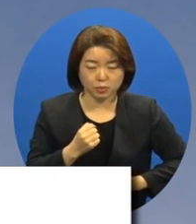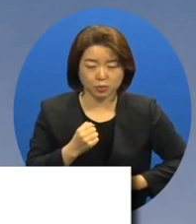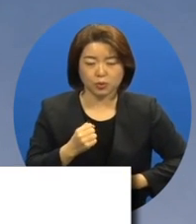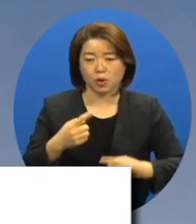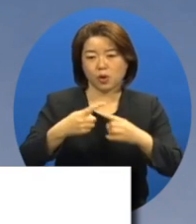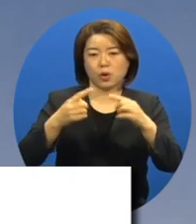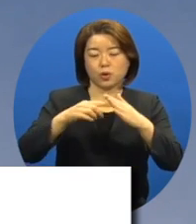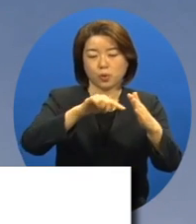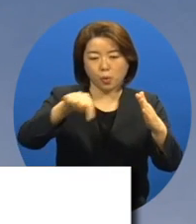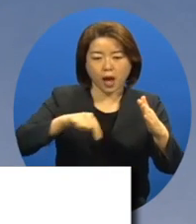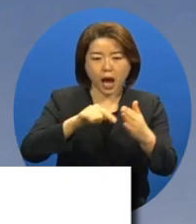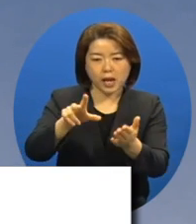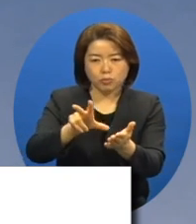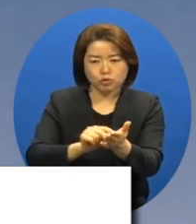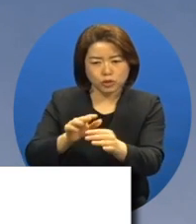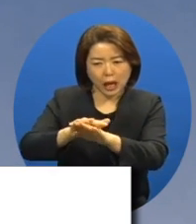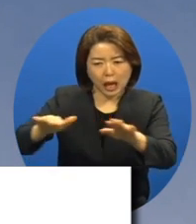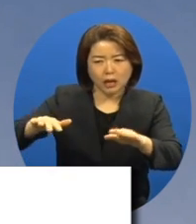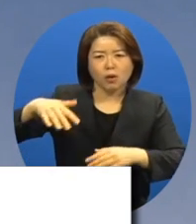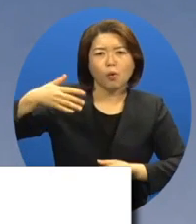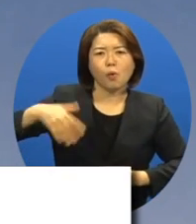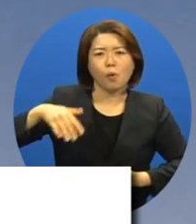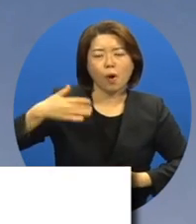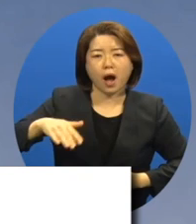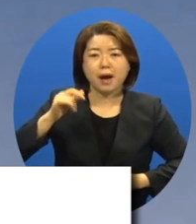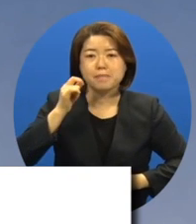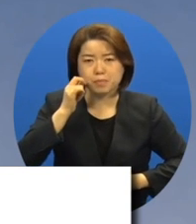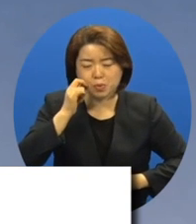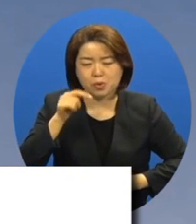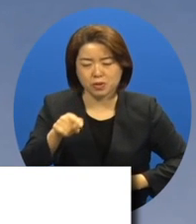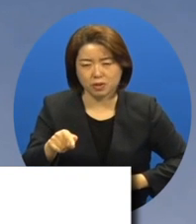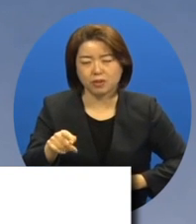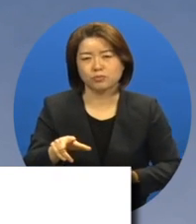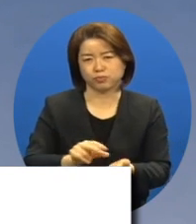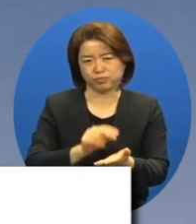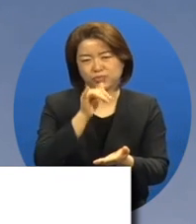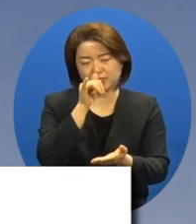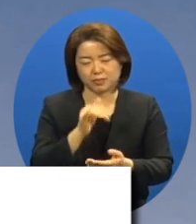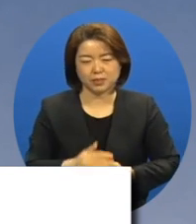해결되지 않는다는 데 문제가 있습니다